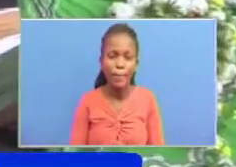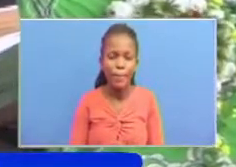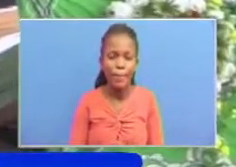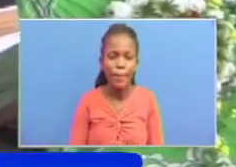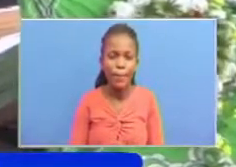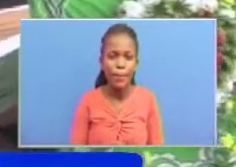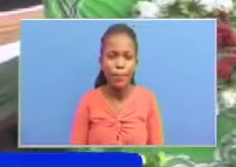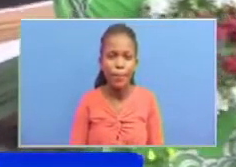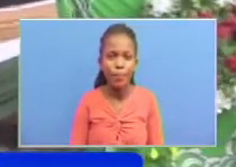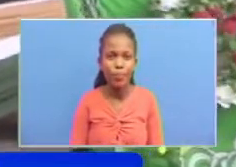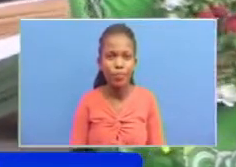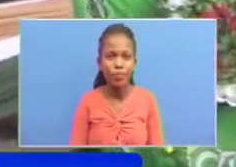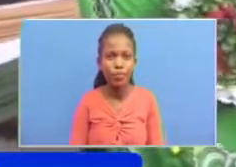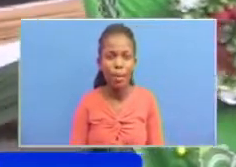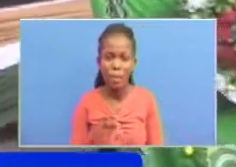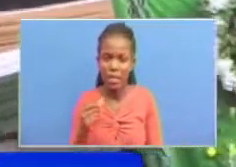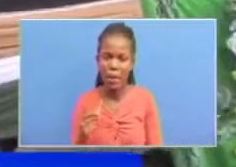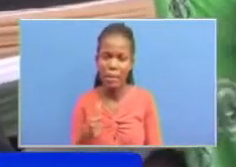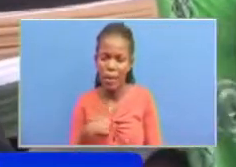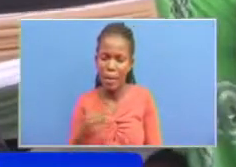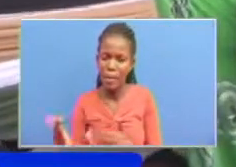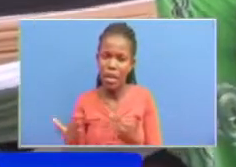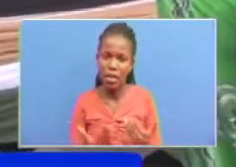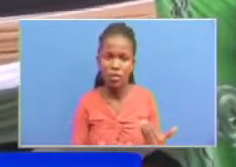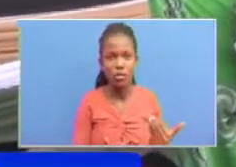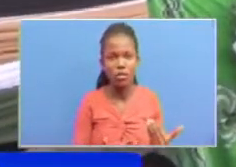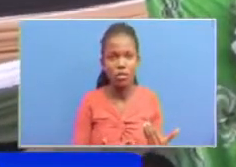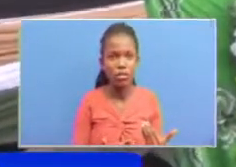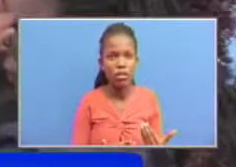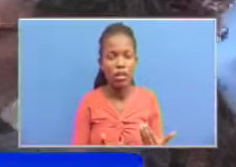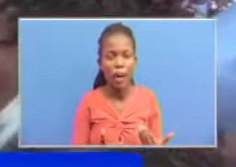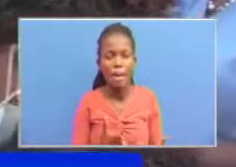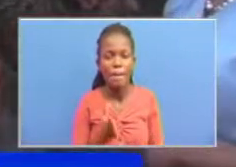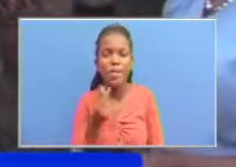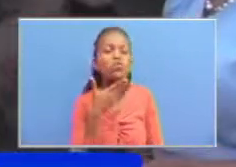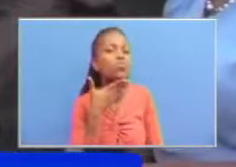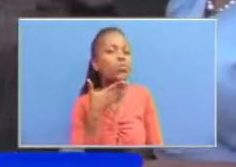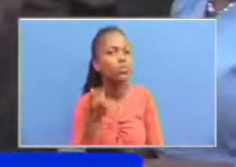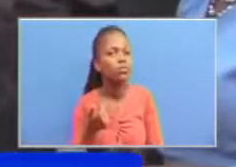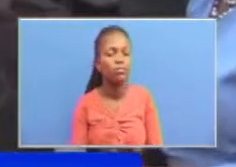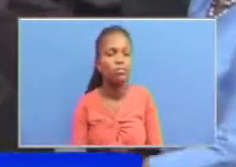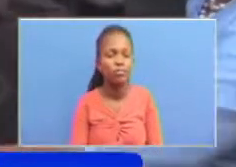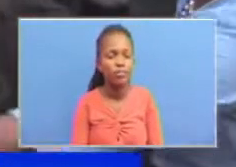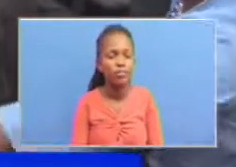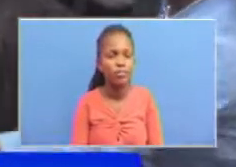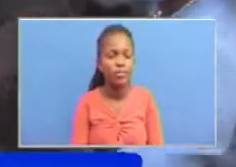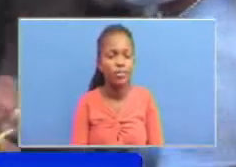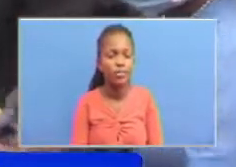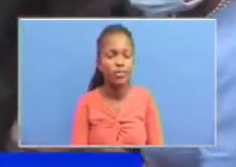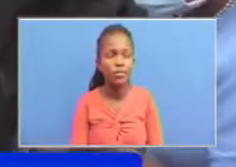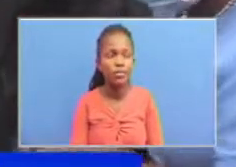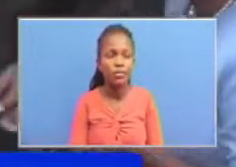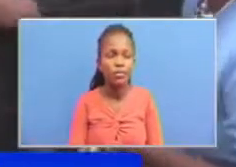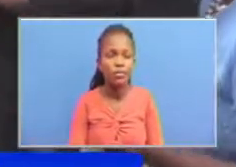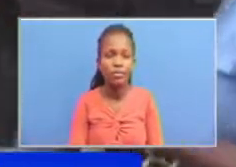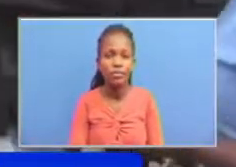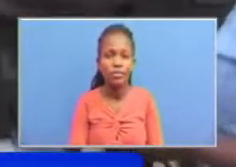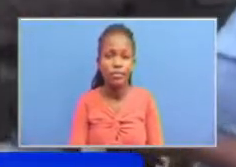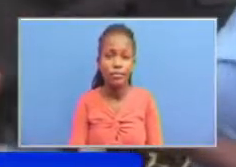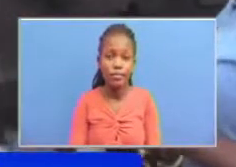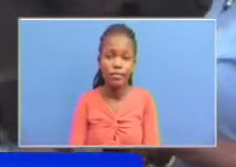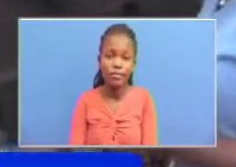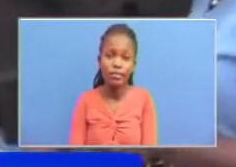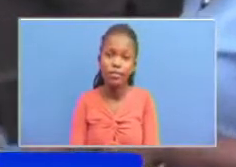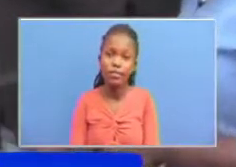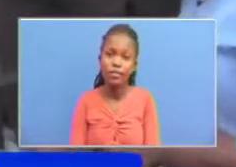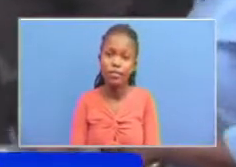You never know the best and the best. You didn't know the best and the best. Kuma sub county ni akiusa mwingia yolo, ngo ripoti ya Mutongo